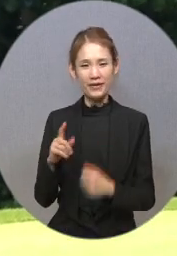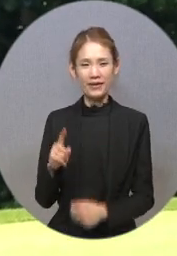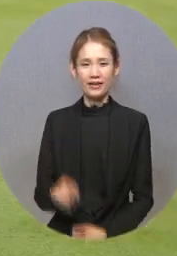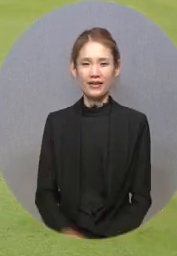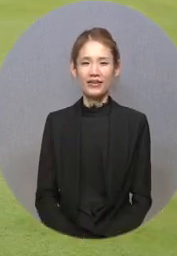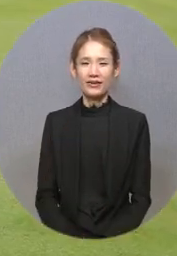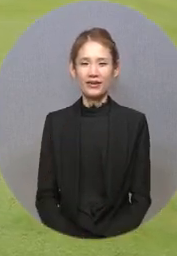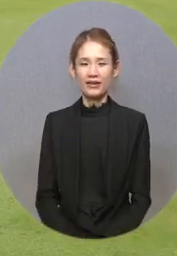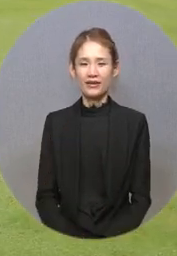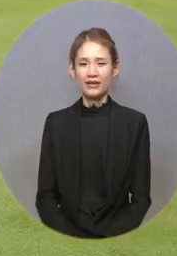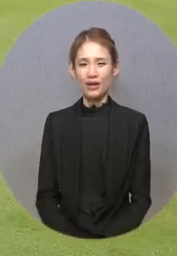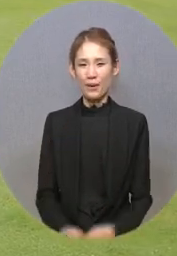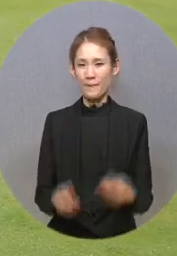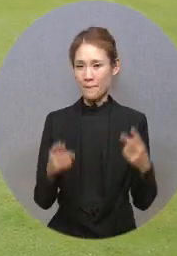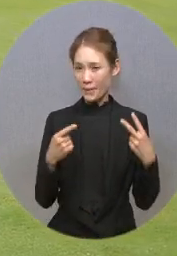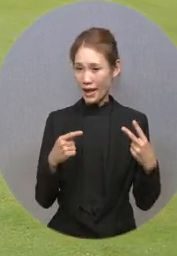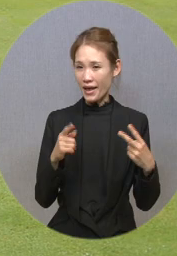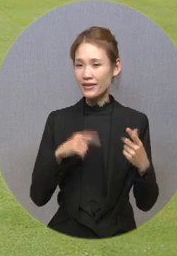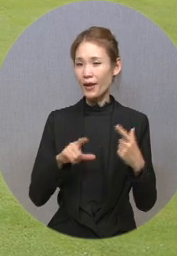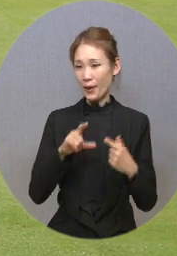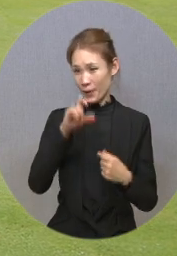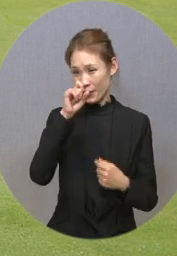좋다! 대판 좋아!